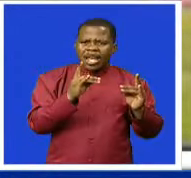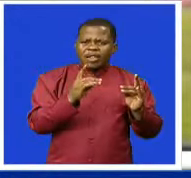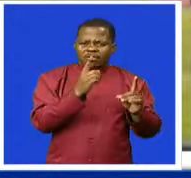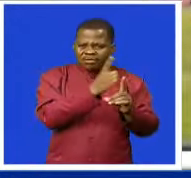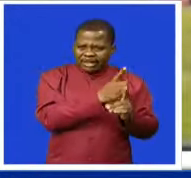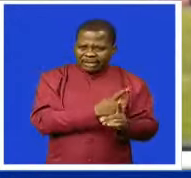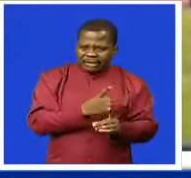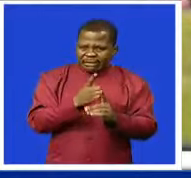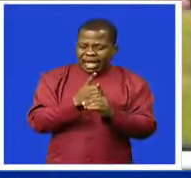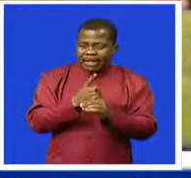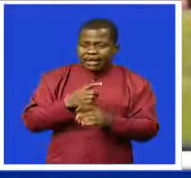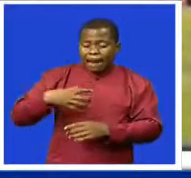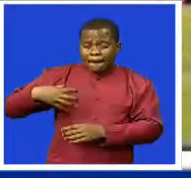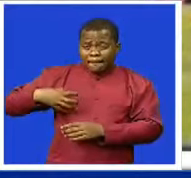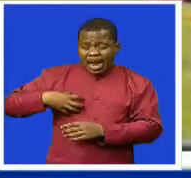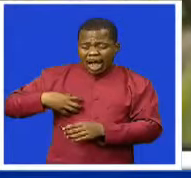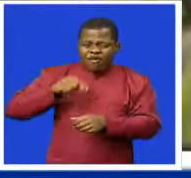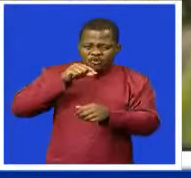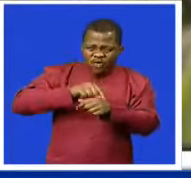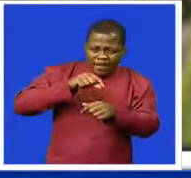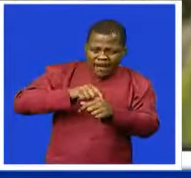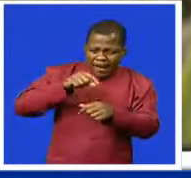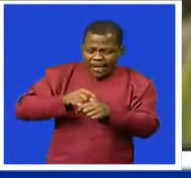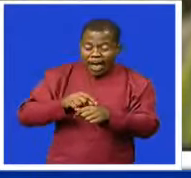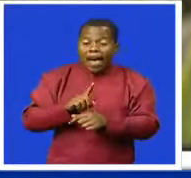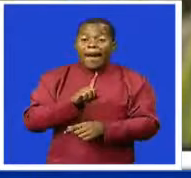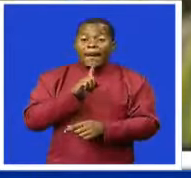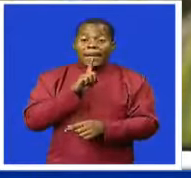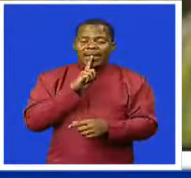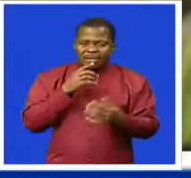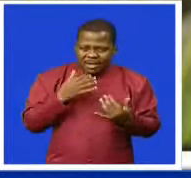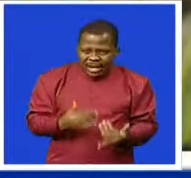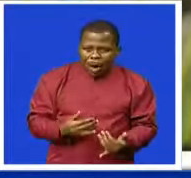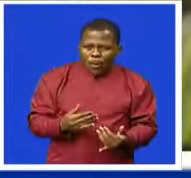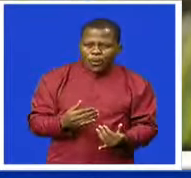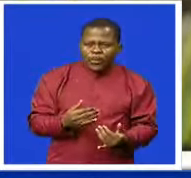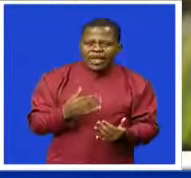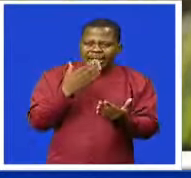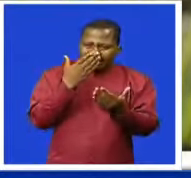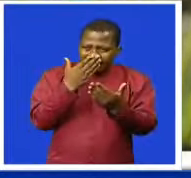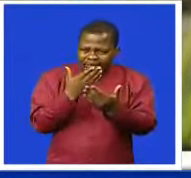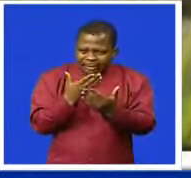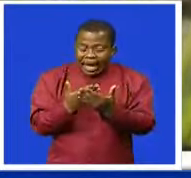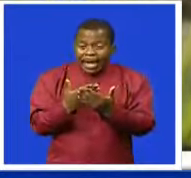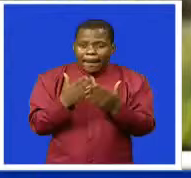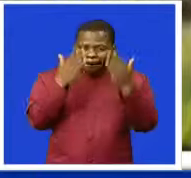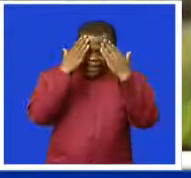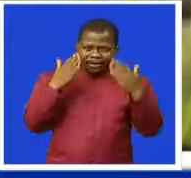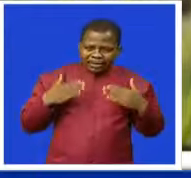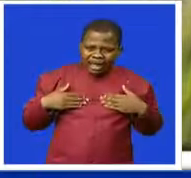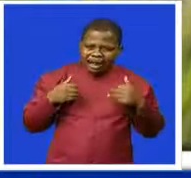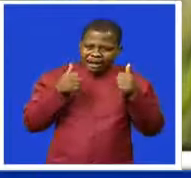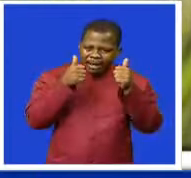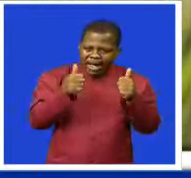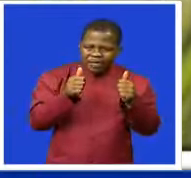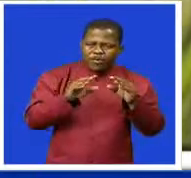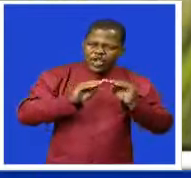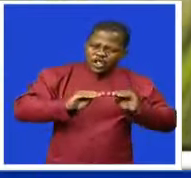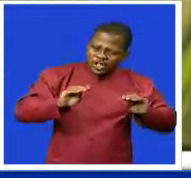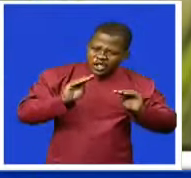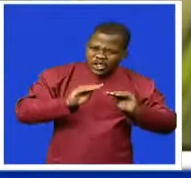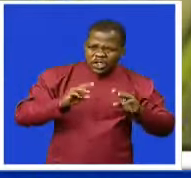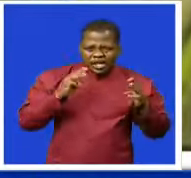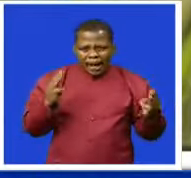stress etikhona umuntu ugijima aya ufuna kudla umuntu ugijima aya ufuna tjwala esikoleni angabe uthatha i hobby into le njengana nawo